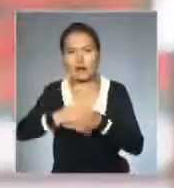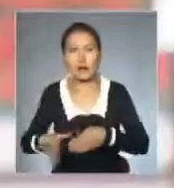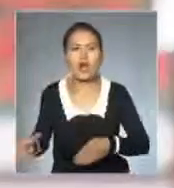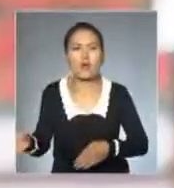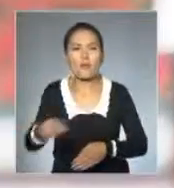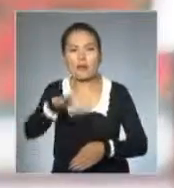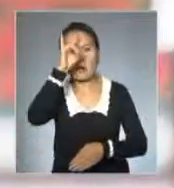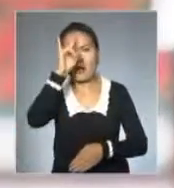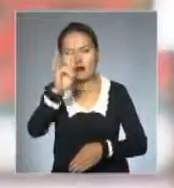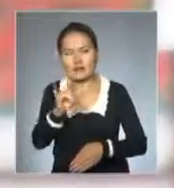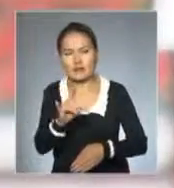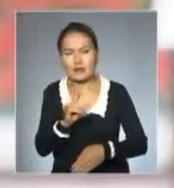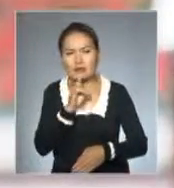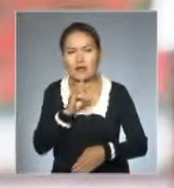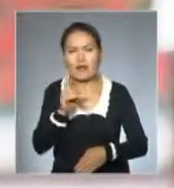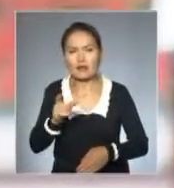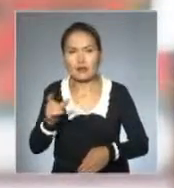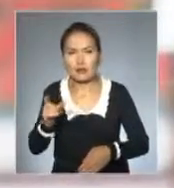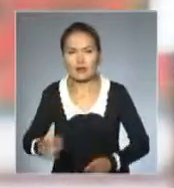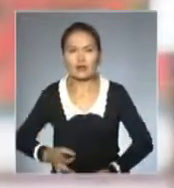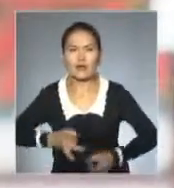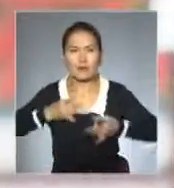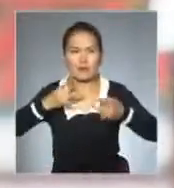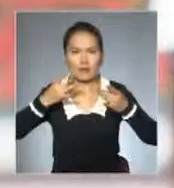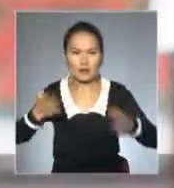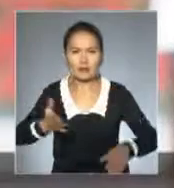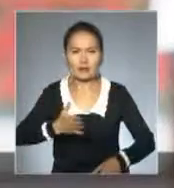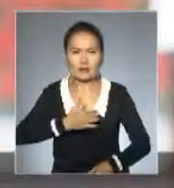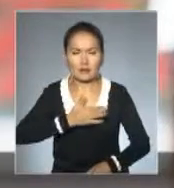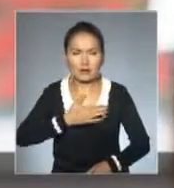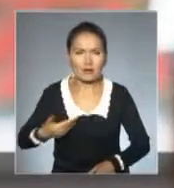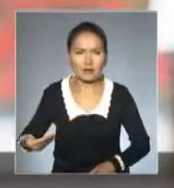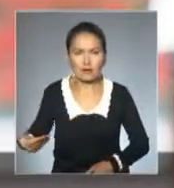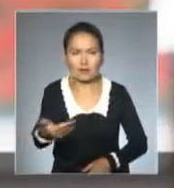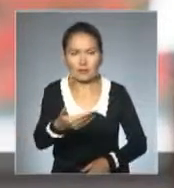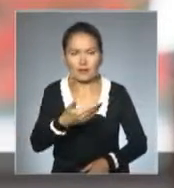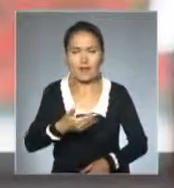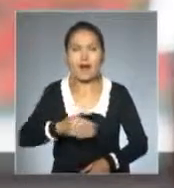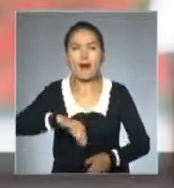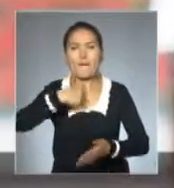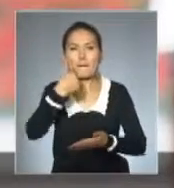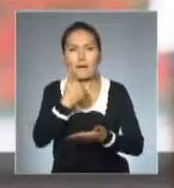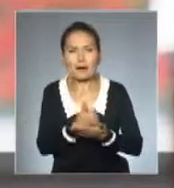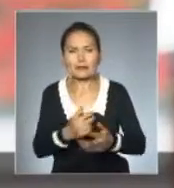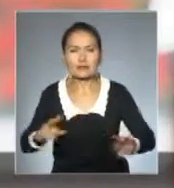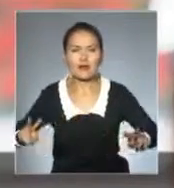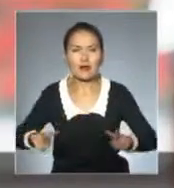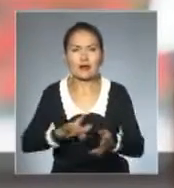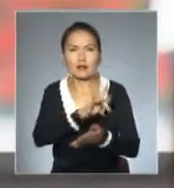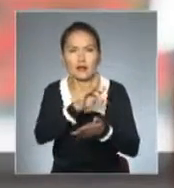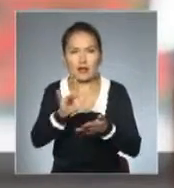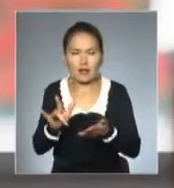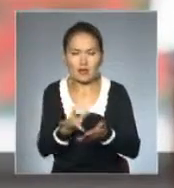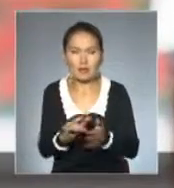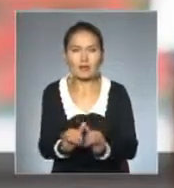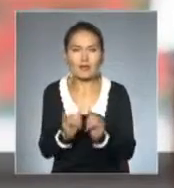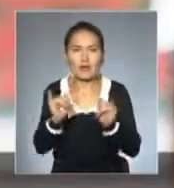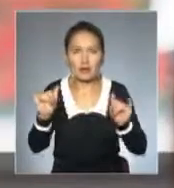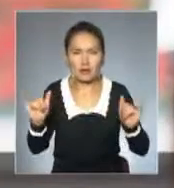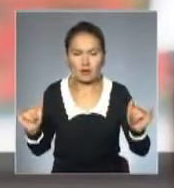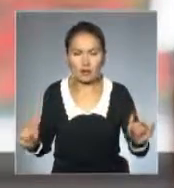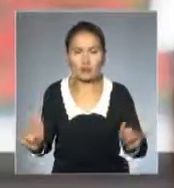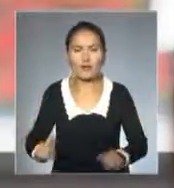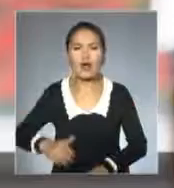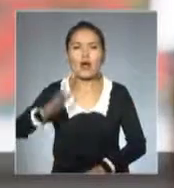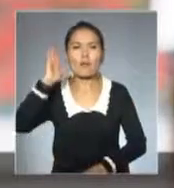мерекесі екенін білесіздер. Бас қаламыз тұтас ел дамуына серпін берген, кемел